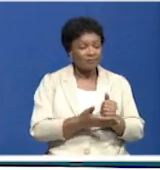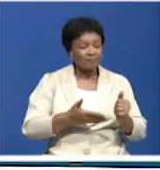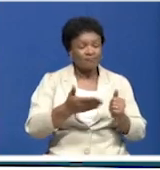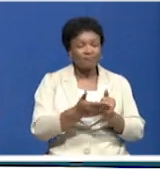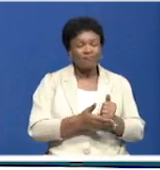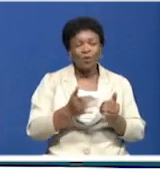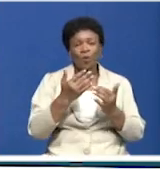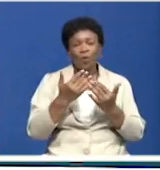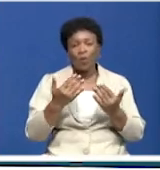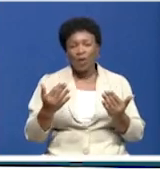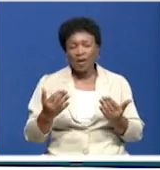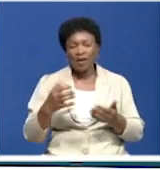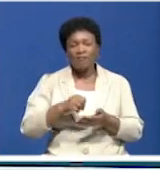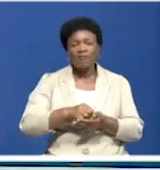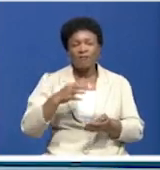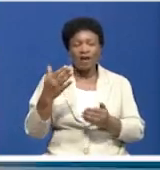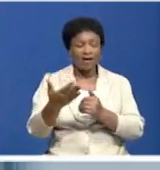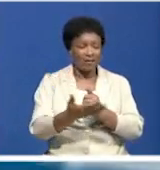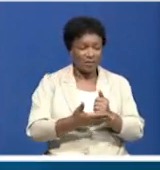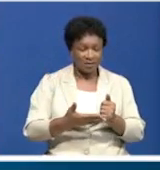faida Ya maza